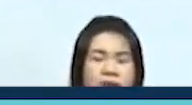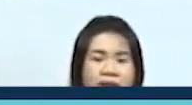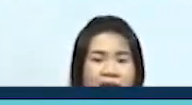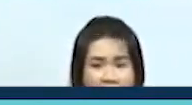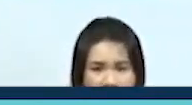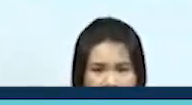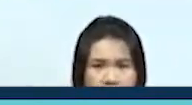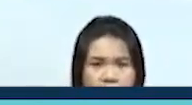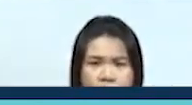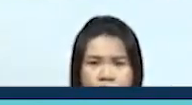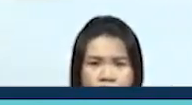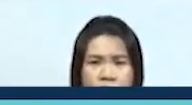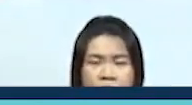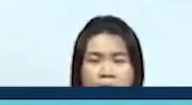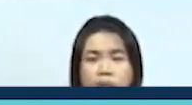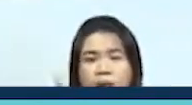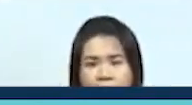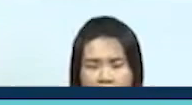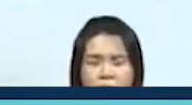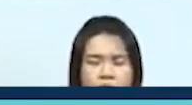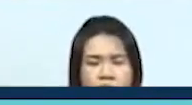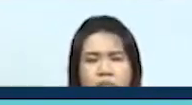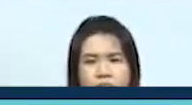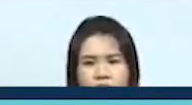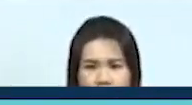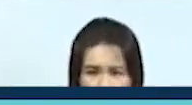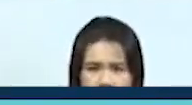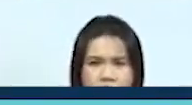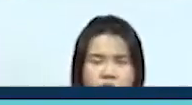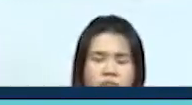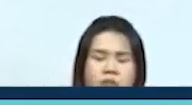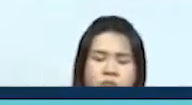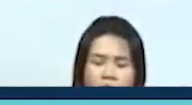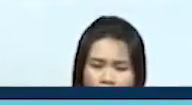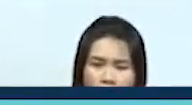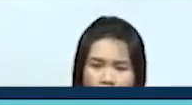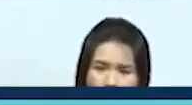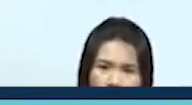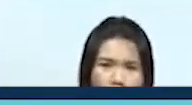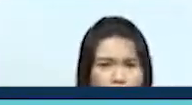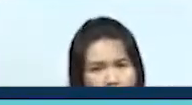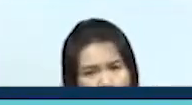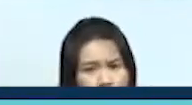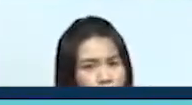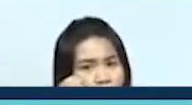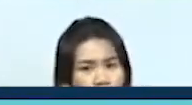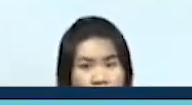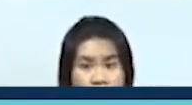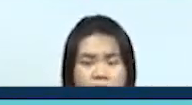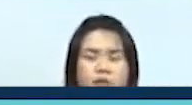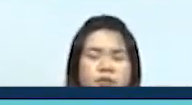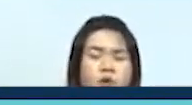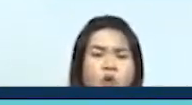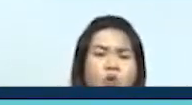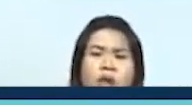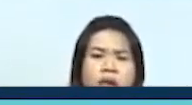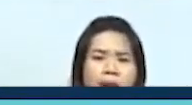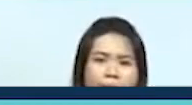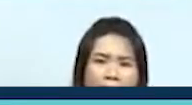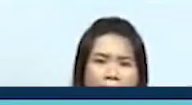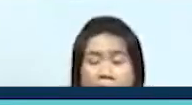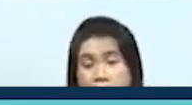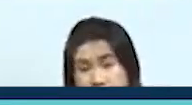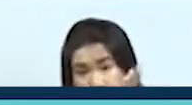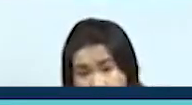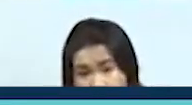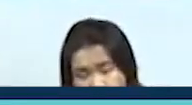ดูงานศึกษาเส้นทางและสถานการณ์ยาเสพติดของประเทศลุ่มแม่น้ำโขงจากบ่อเต็นเมืองหลวงน้ำทาประเทศลาว